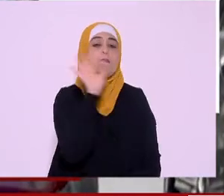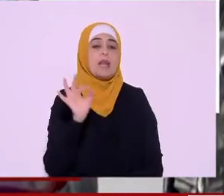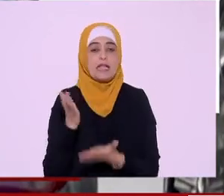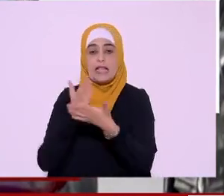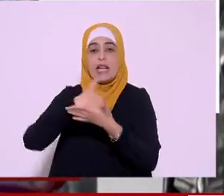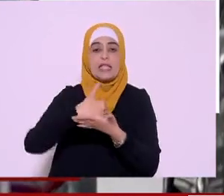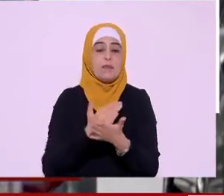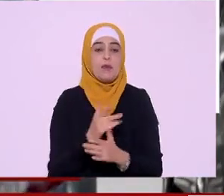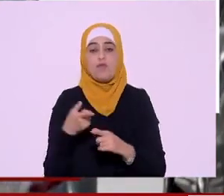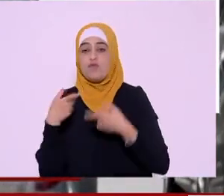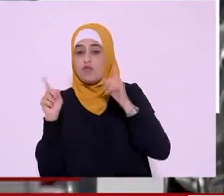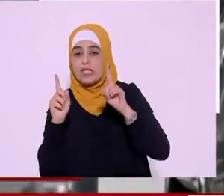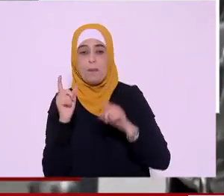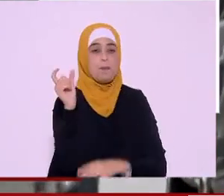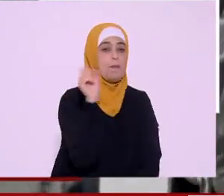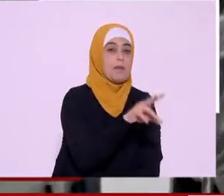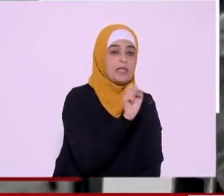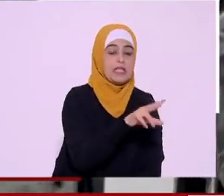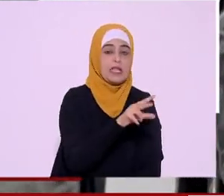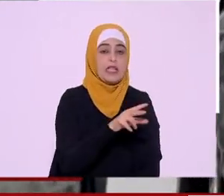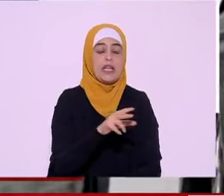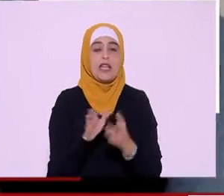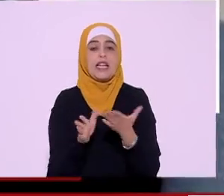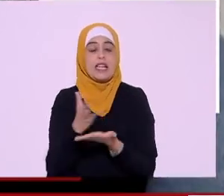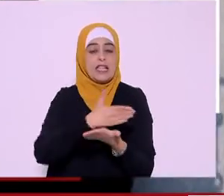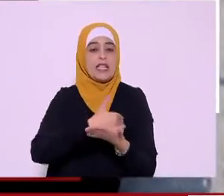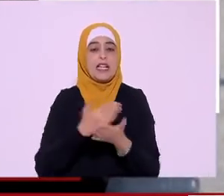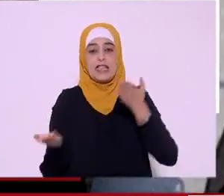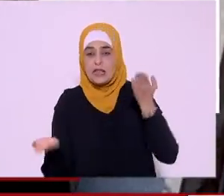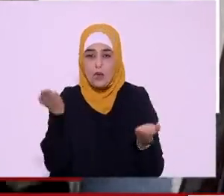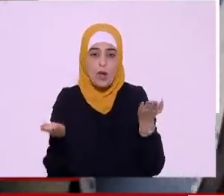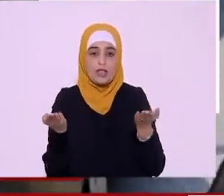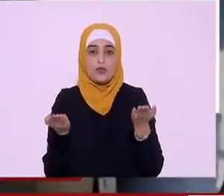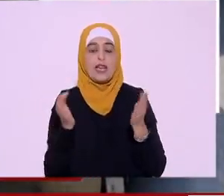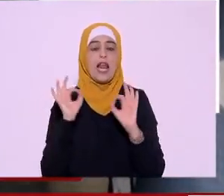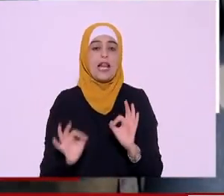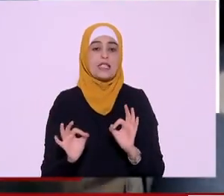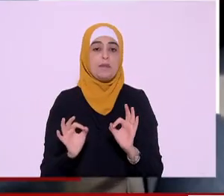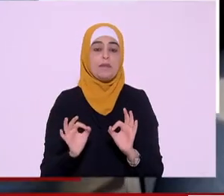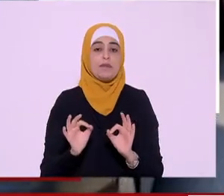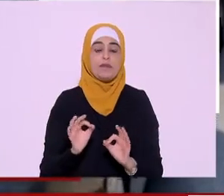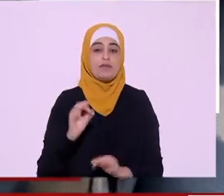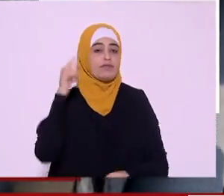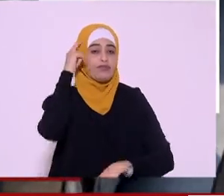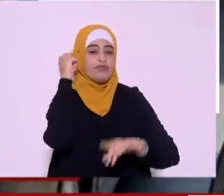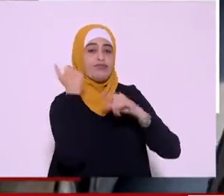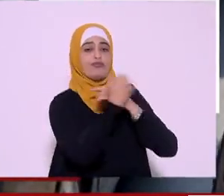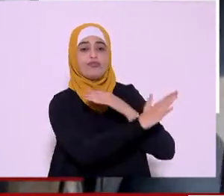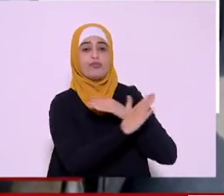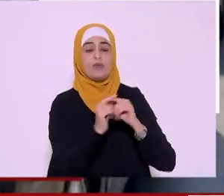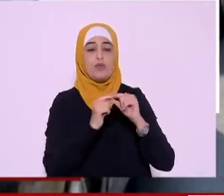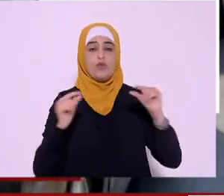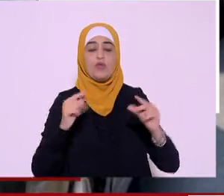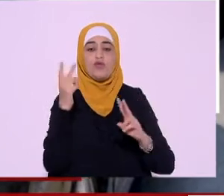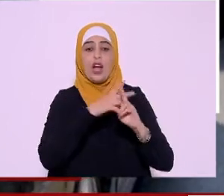بين المسلمين والمسيحيين والحفاظ على التوازن الطائفي في لبنان، ولا يعني يتم البحث في